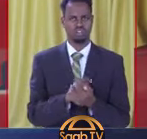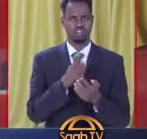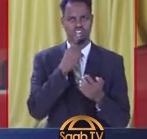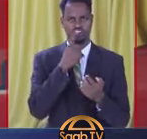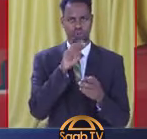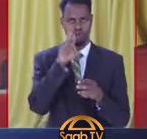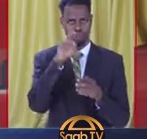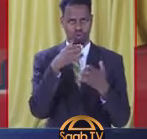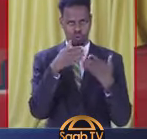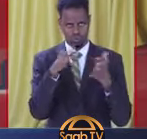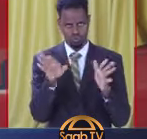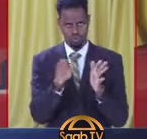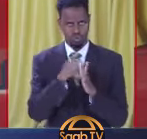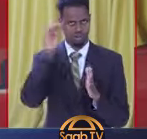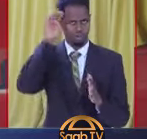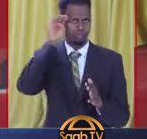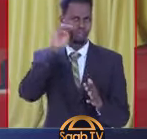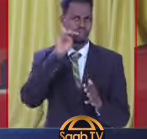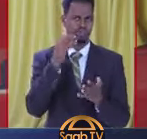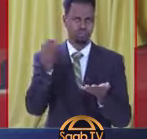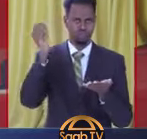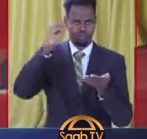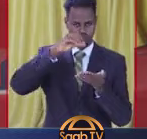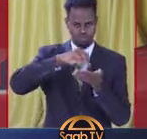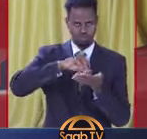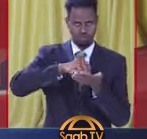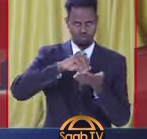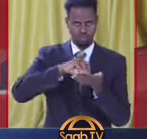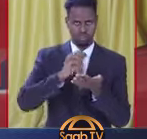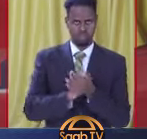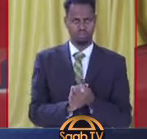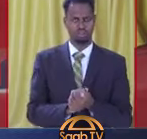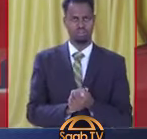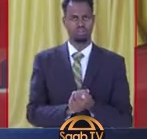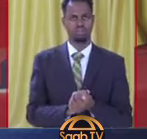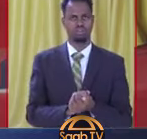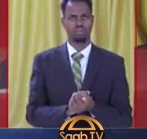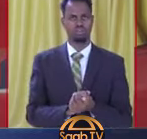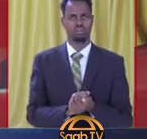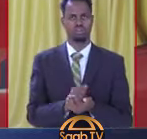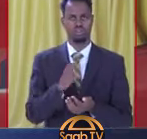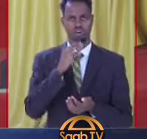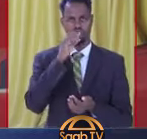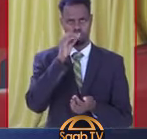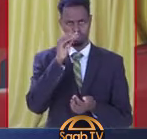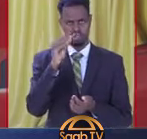furan inaan maxkamaddii fuudaan oo ay weydiistaan inaan u sharaxdo